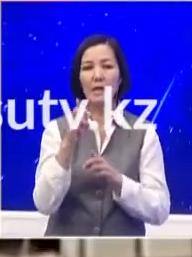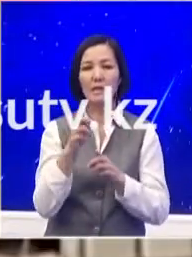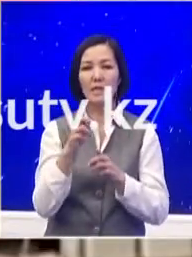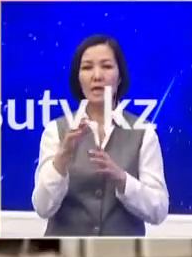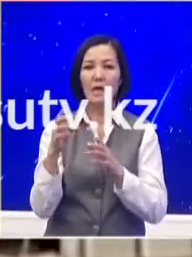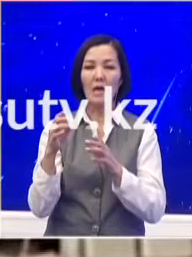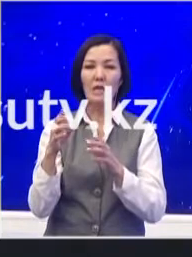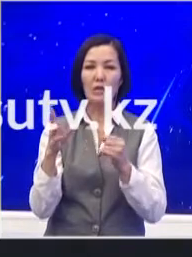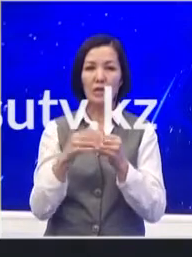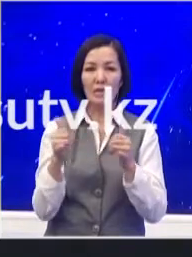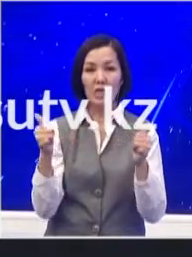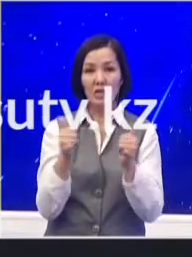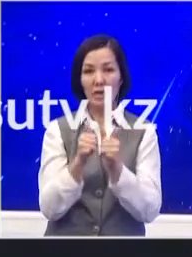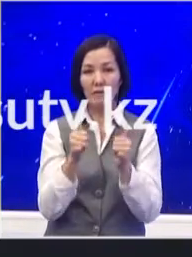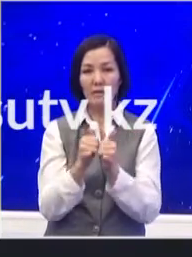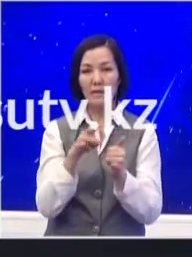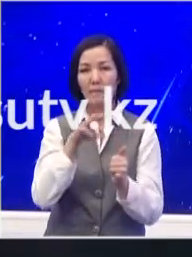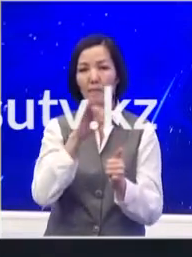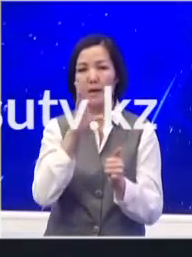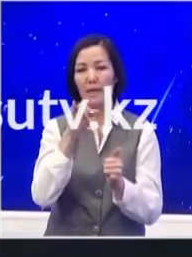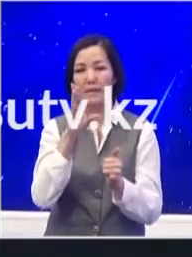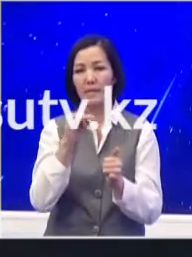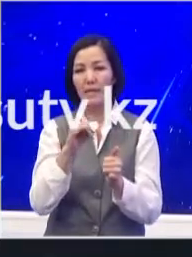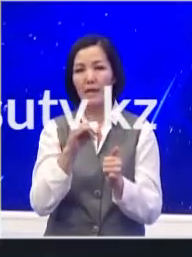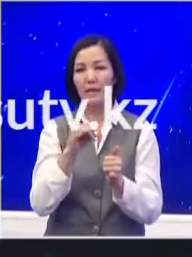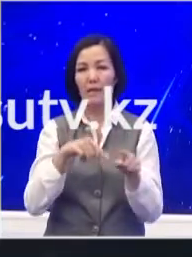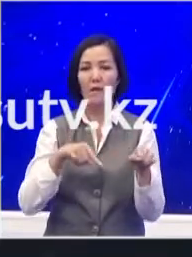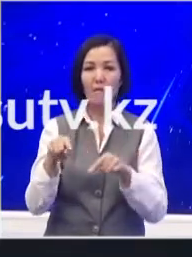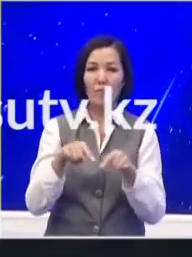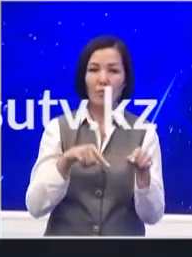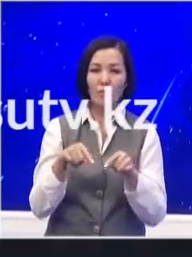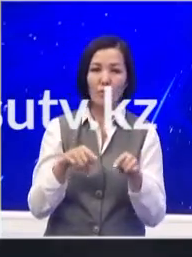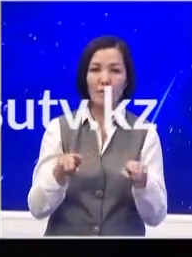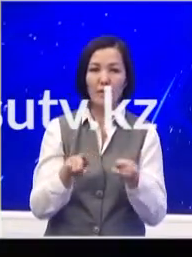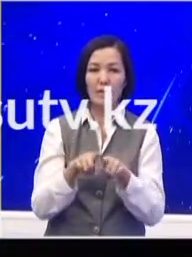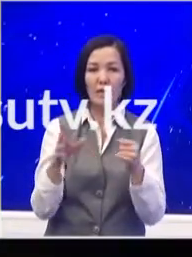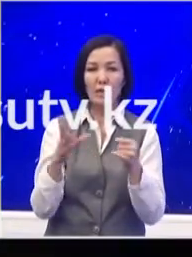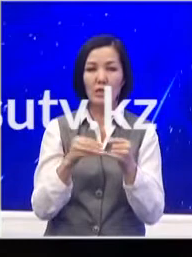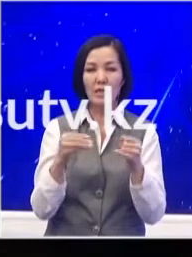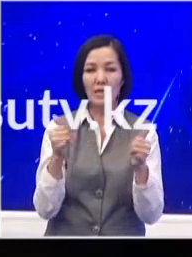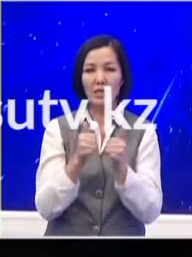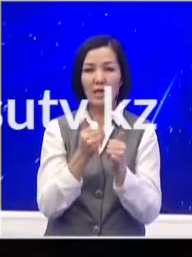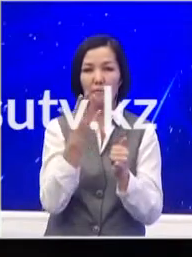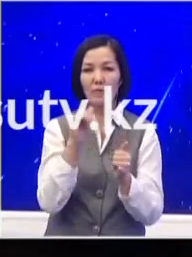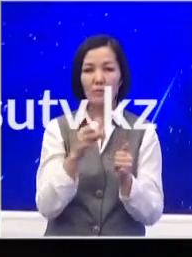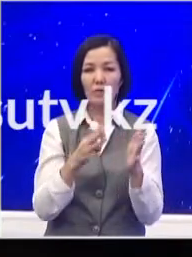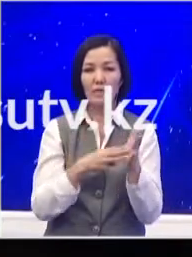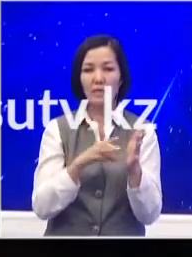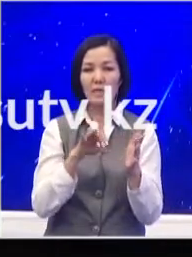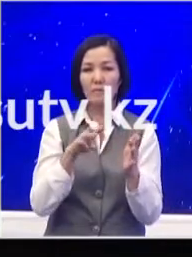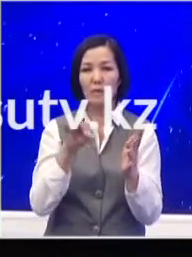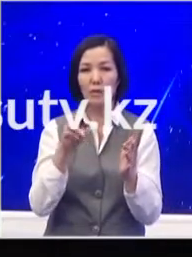Бұл туралы NASA ұйымы хабарлады. Көлемі футбол алаңындай болатын астероид жерге ең жақын саналатын 5,8 миллион